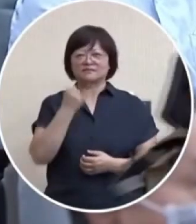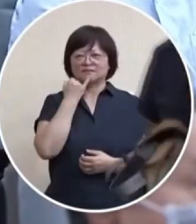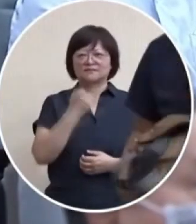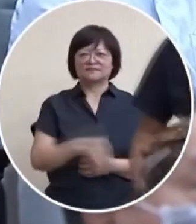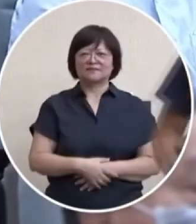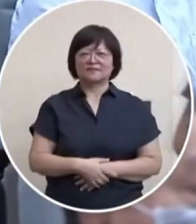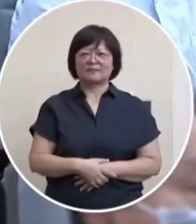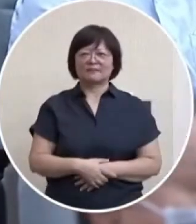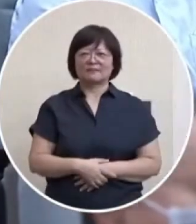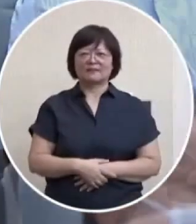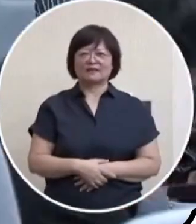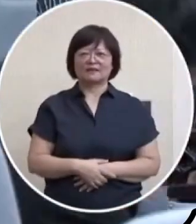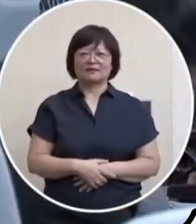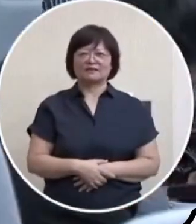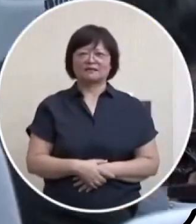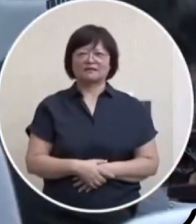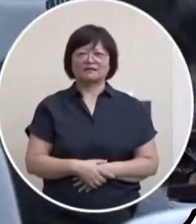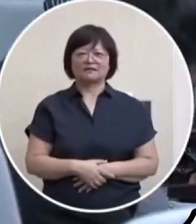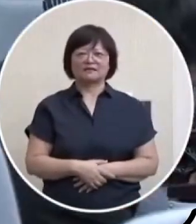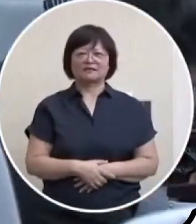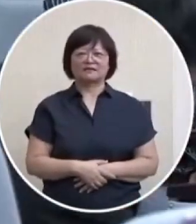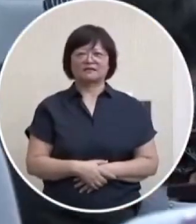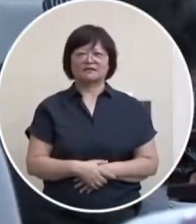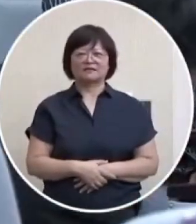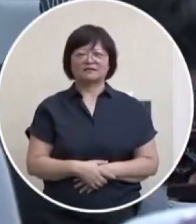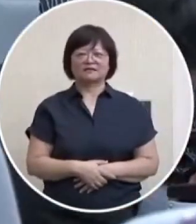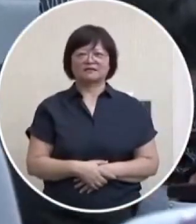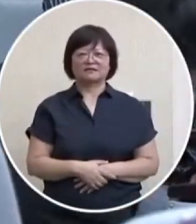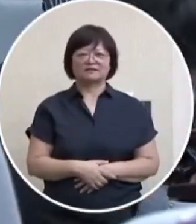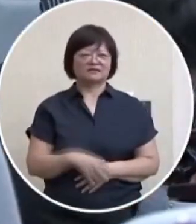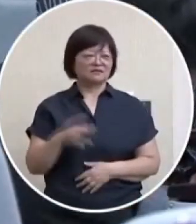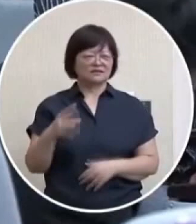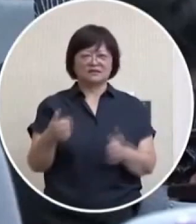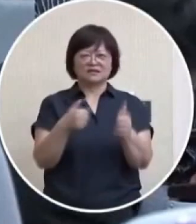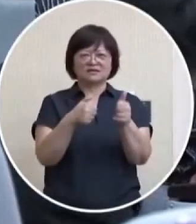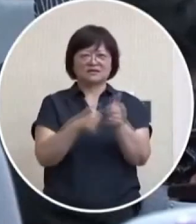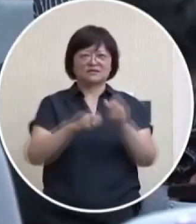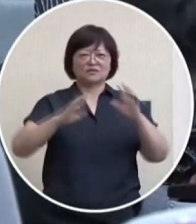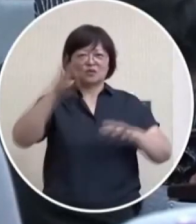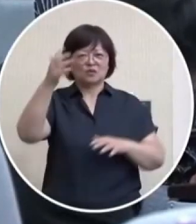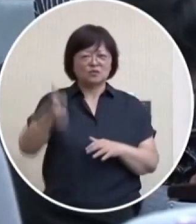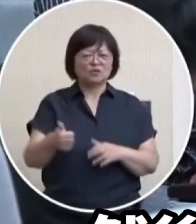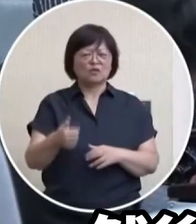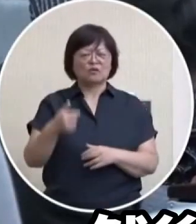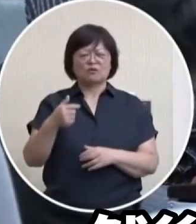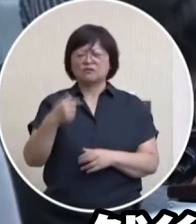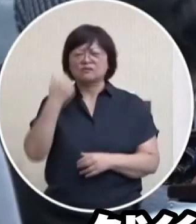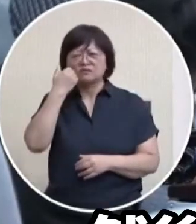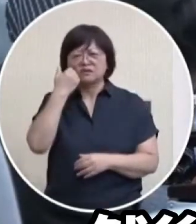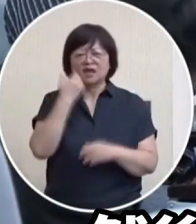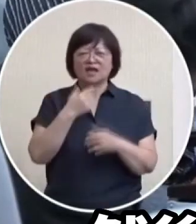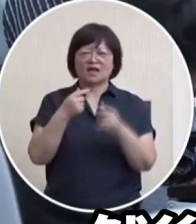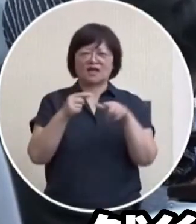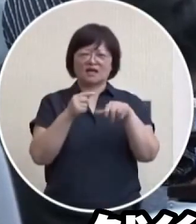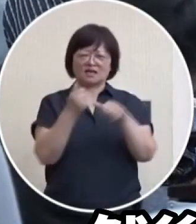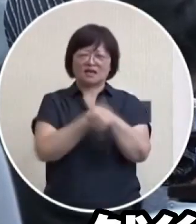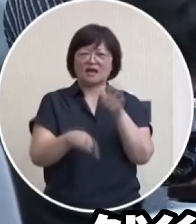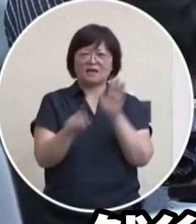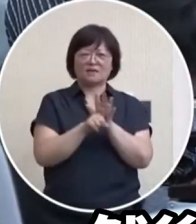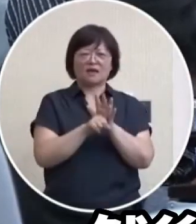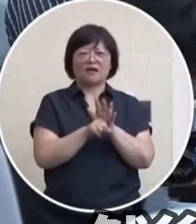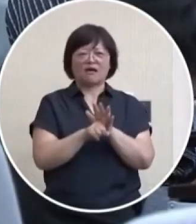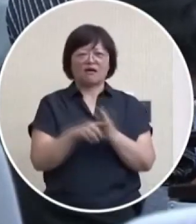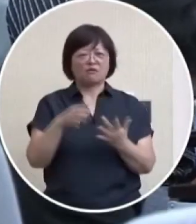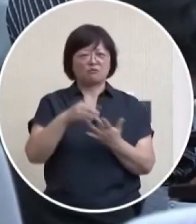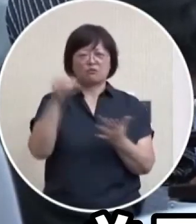甚至可以当副手？第二个问题是有关于副总统的人选。是否已经决定？然后最后副总统会不会因